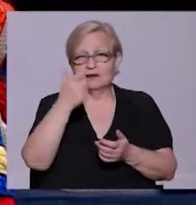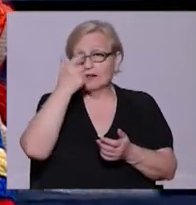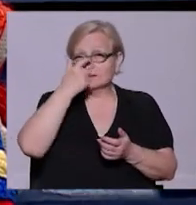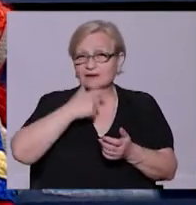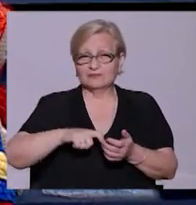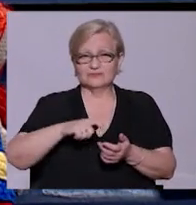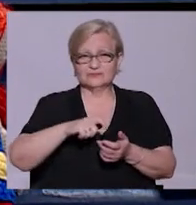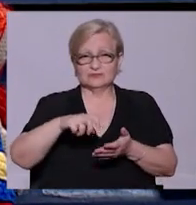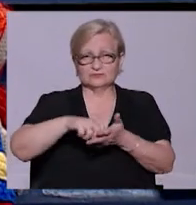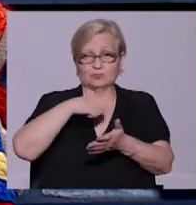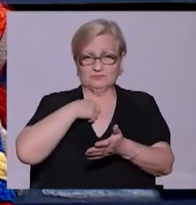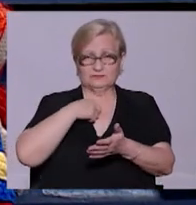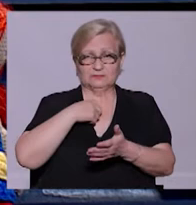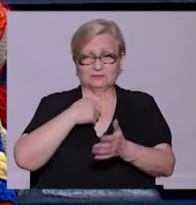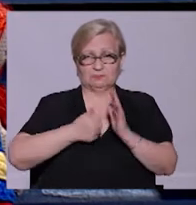თავს მისწერა.